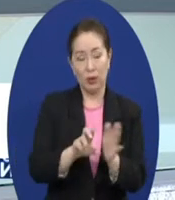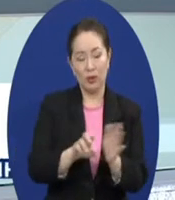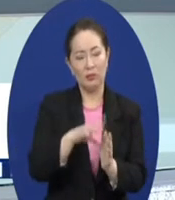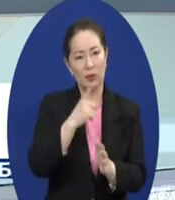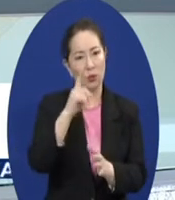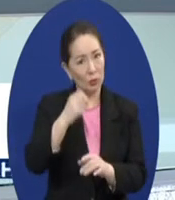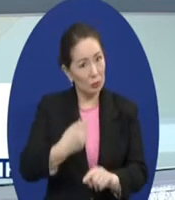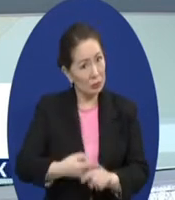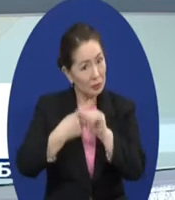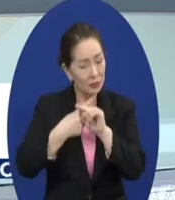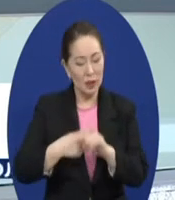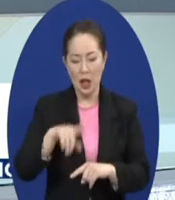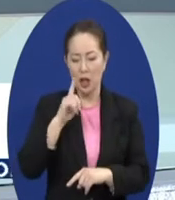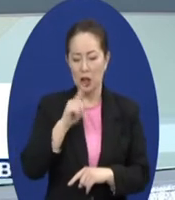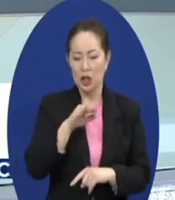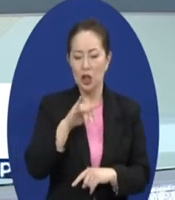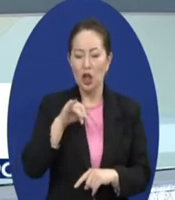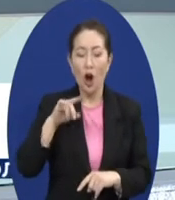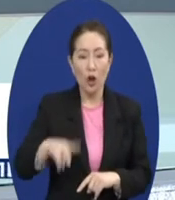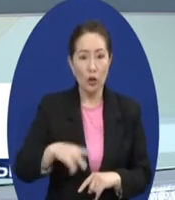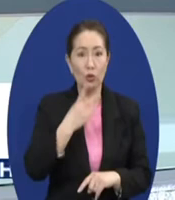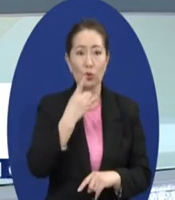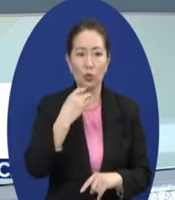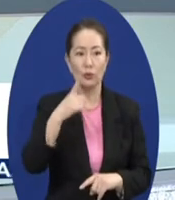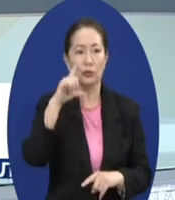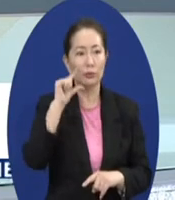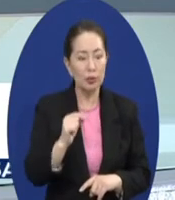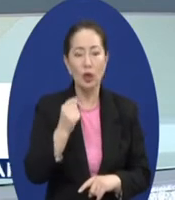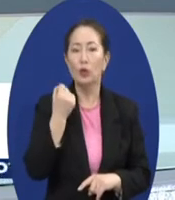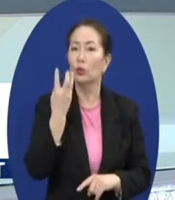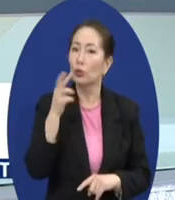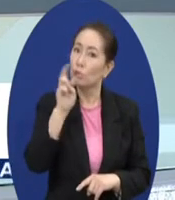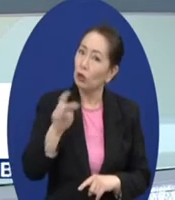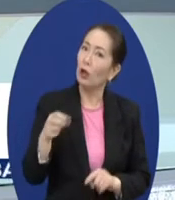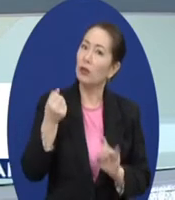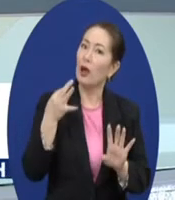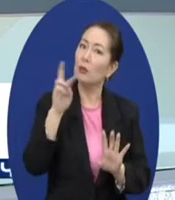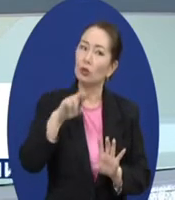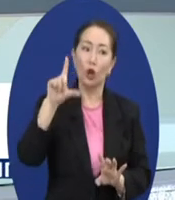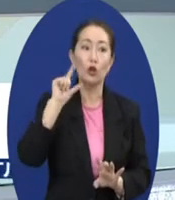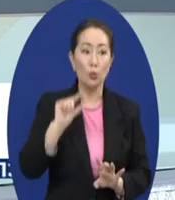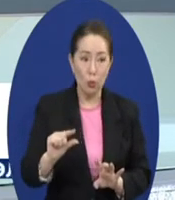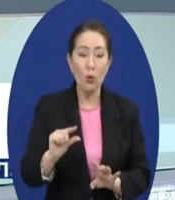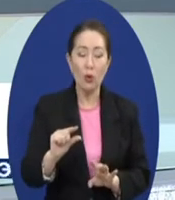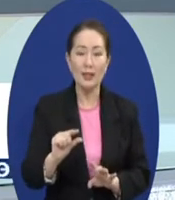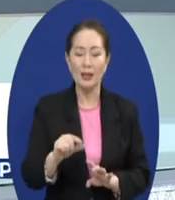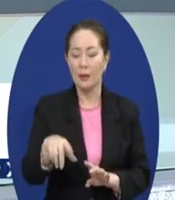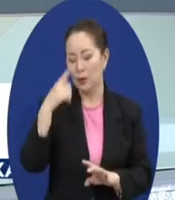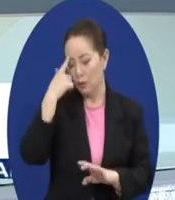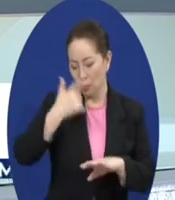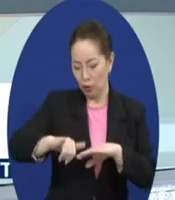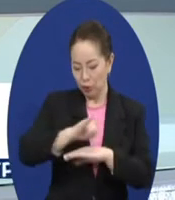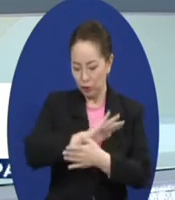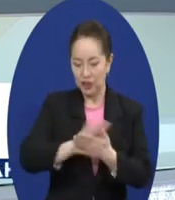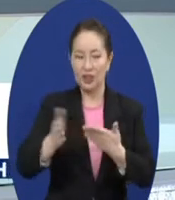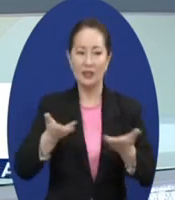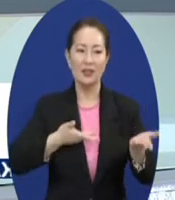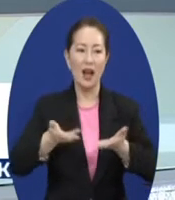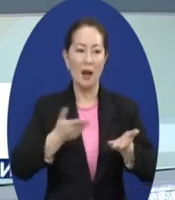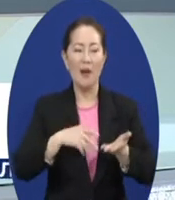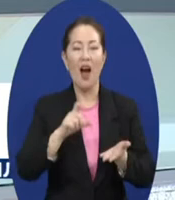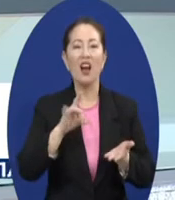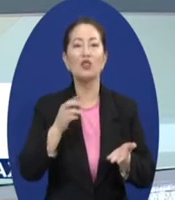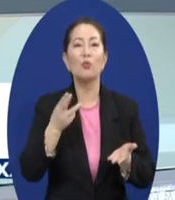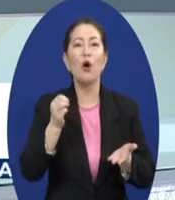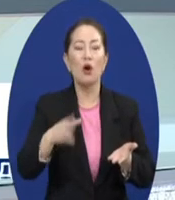өртөг тоон тутамдаа 4-8 Америк доллараар буурах тооцоо гараад байна. Монгол улс экспортын шин гарцтай болж байгаа тухай